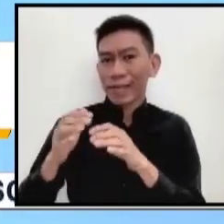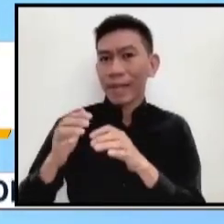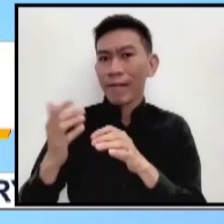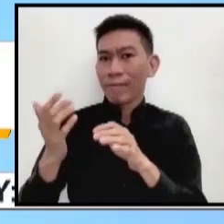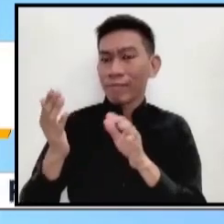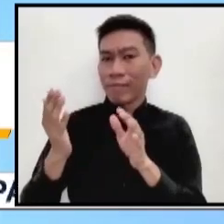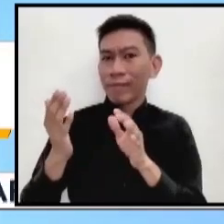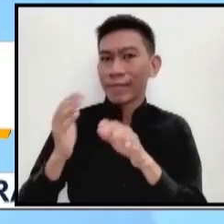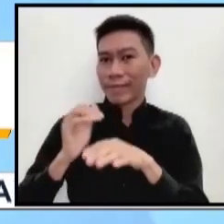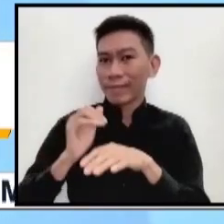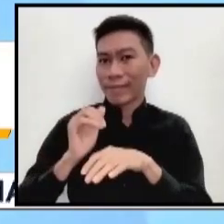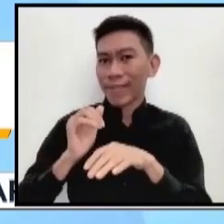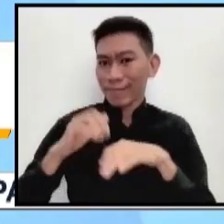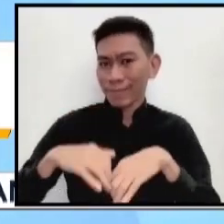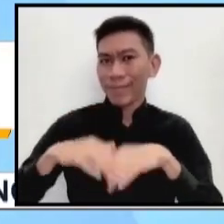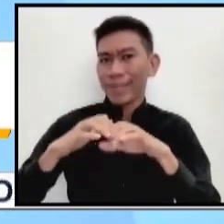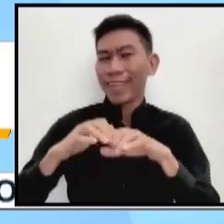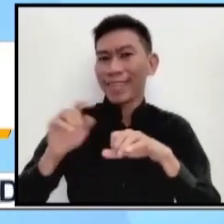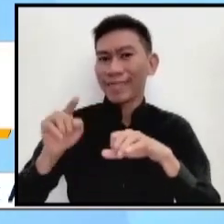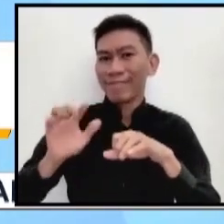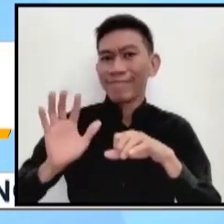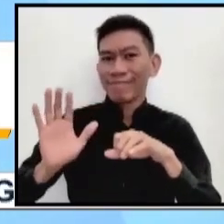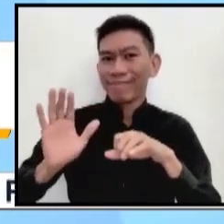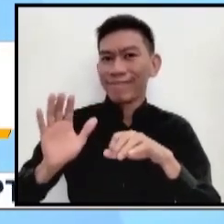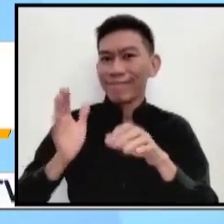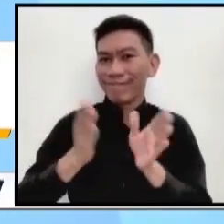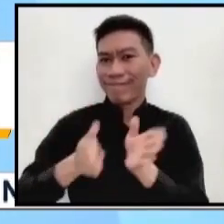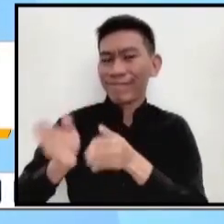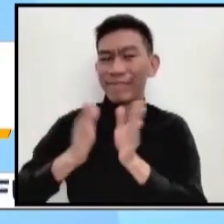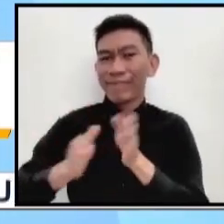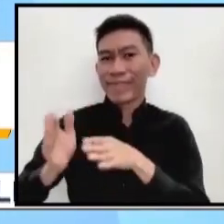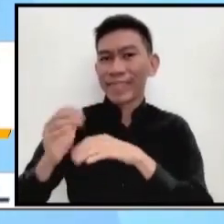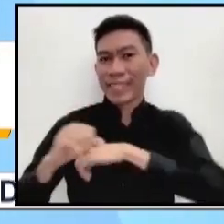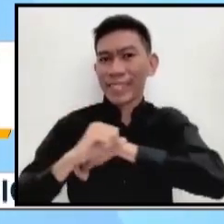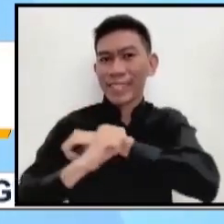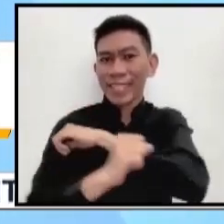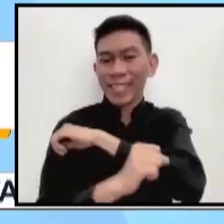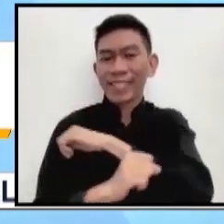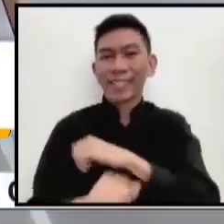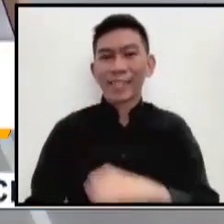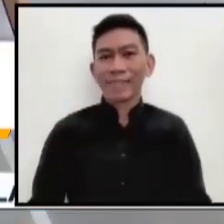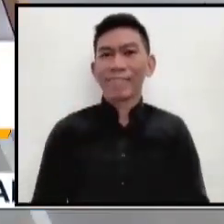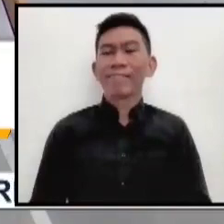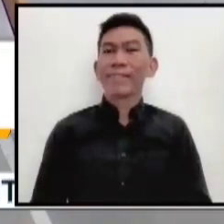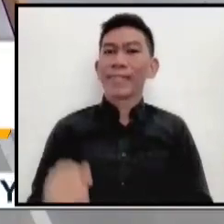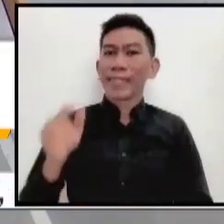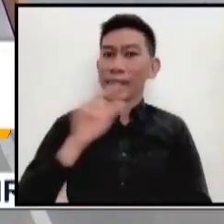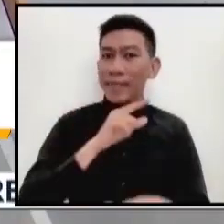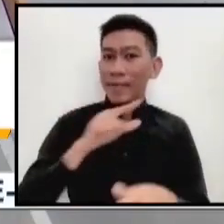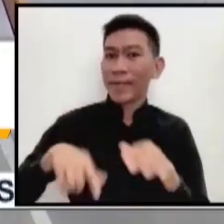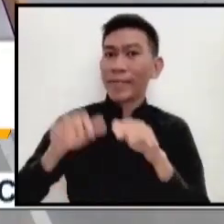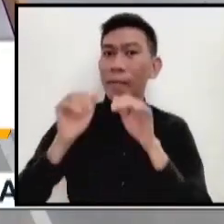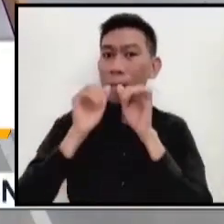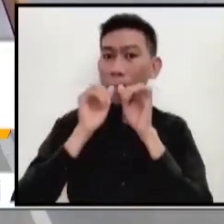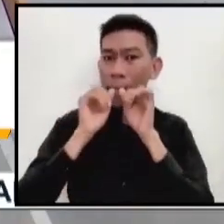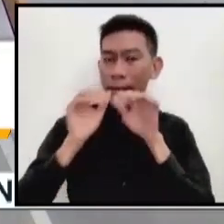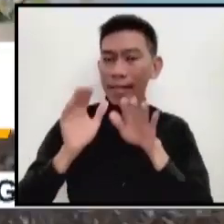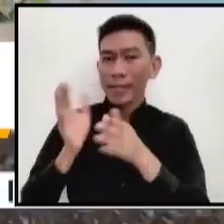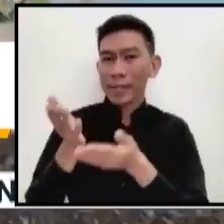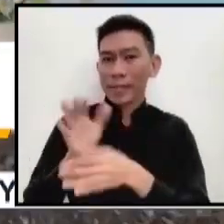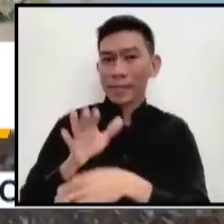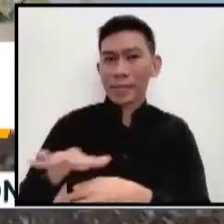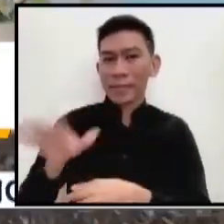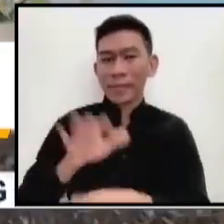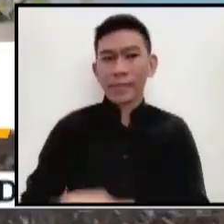So keep up the good works and the Lord bless you. Okay, Bishop, balita namin noon nakarang Sabado, ay nagkaroon din kayo ng